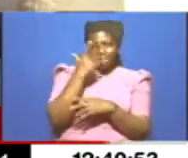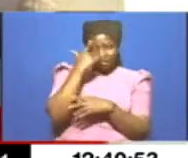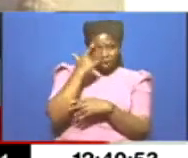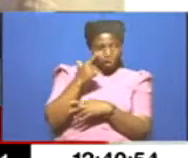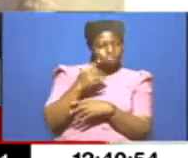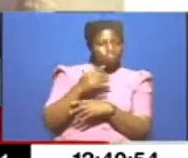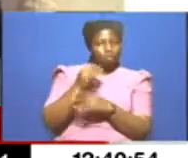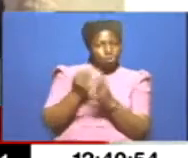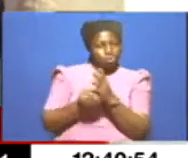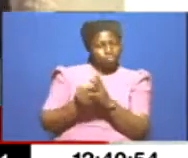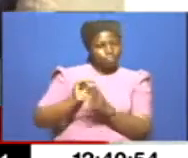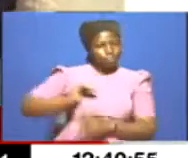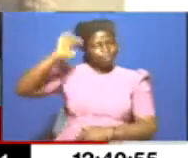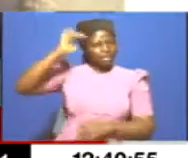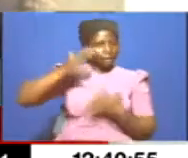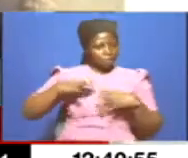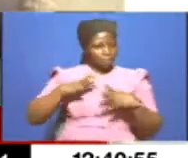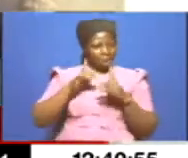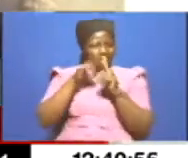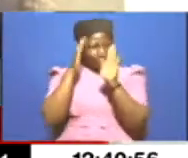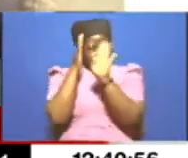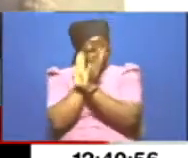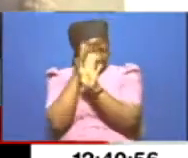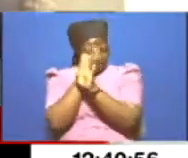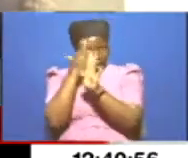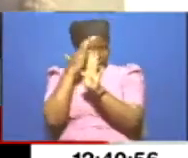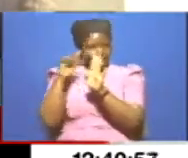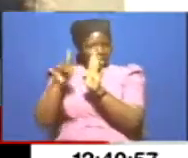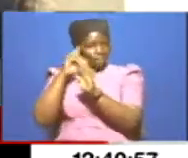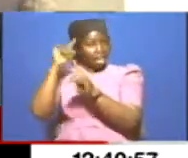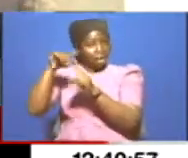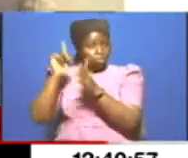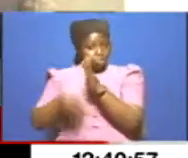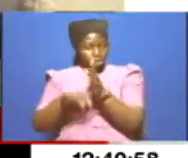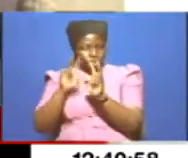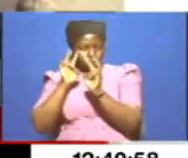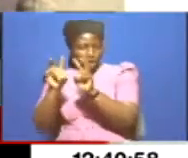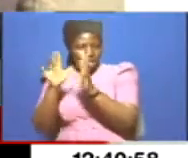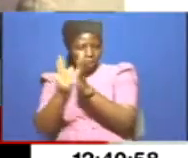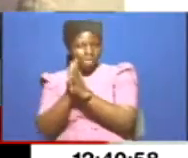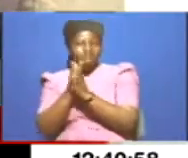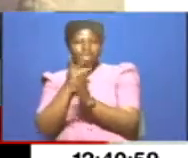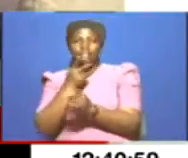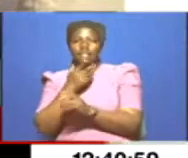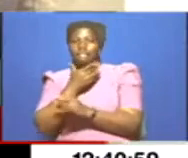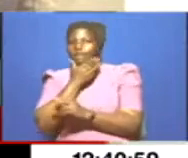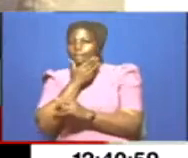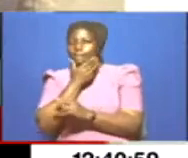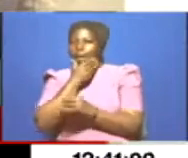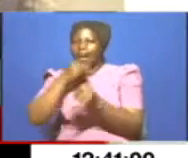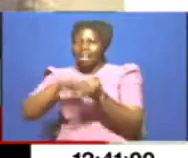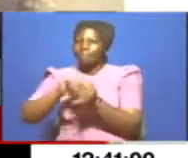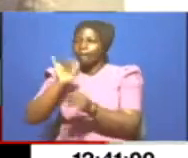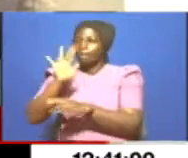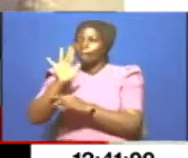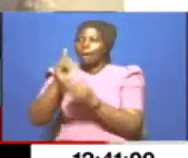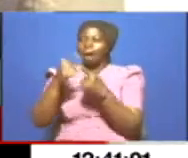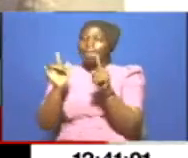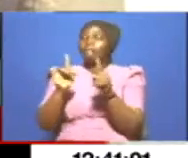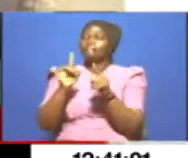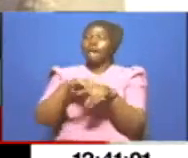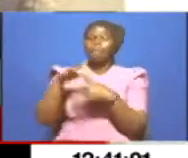mahali kabisa, manake ni ya kutazama yeye na mzee wake. Lakini mkienda kazi, nataka kukuhakikisha mzazi, hiyo video